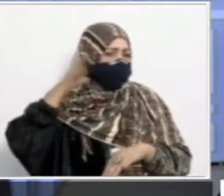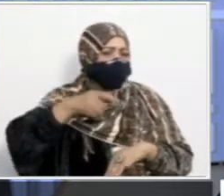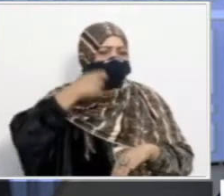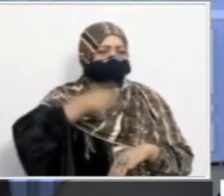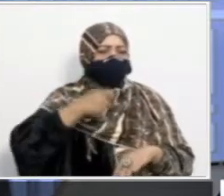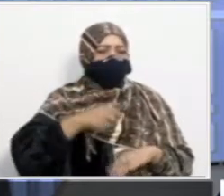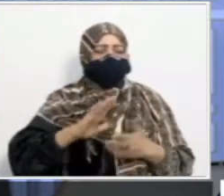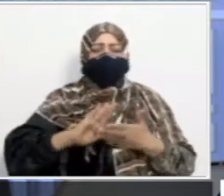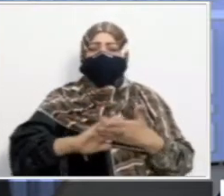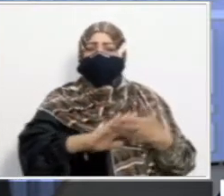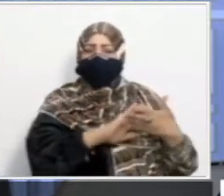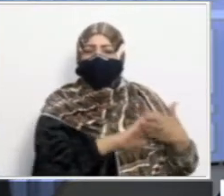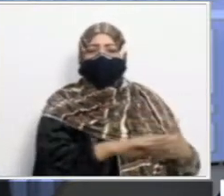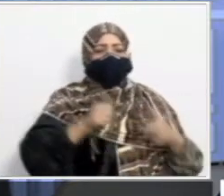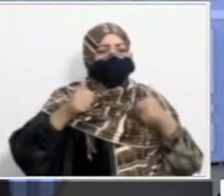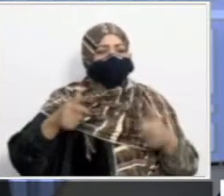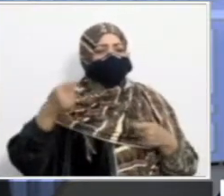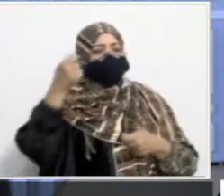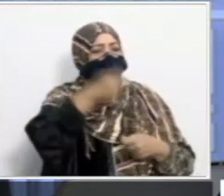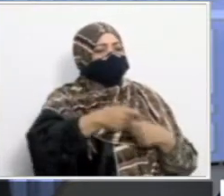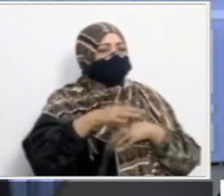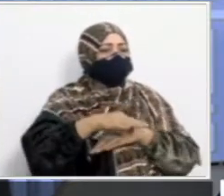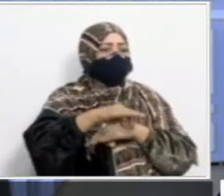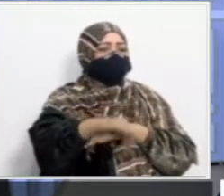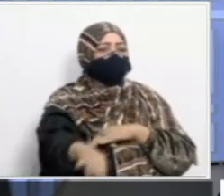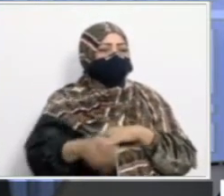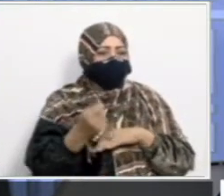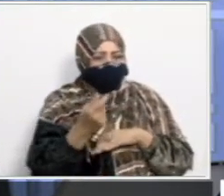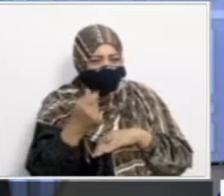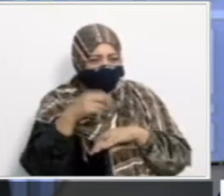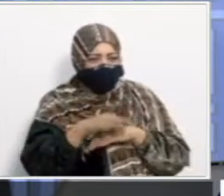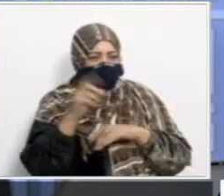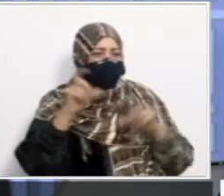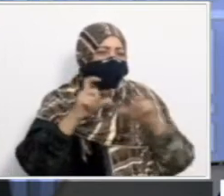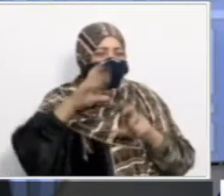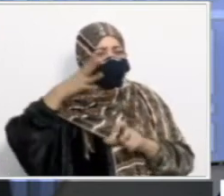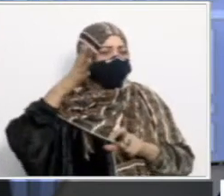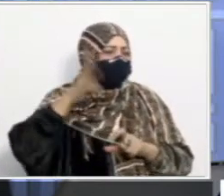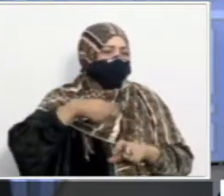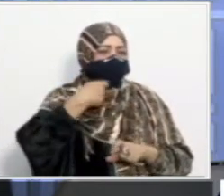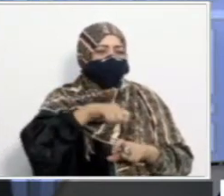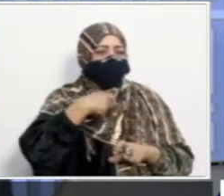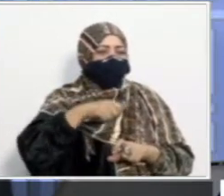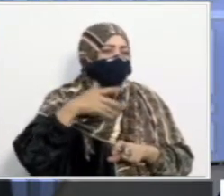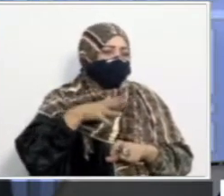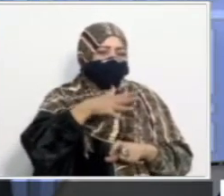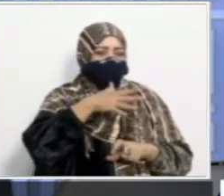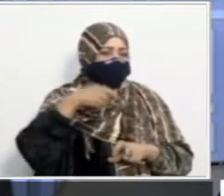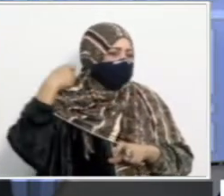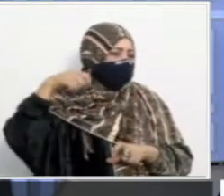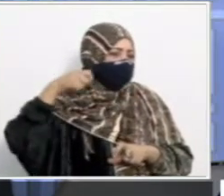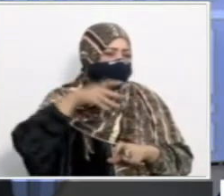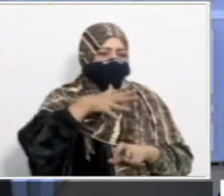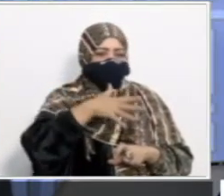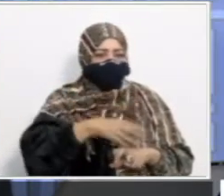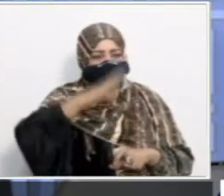المتراكمة الأولى، والحقيقة هذا يحسب لإدارة الأوقاف أنها خلصت المشايخ اللي